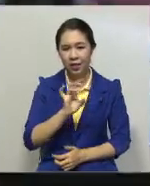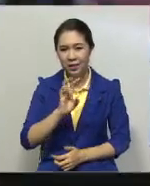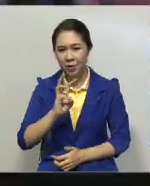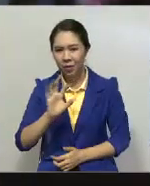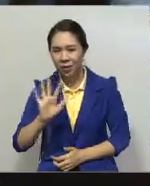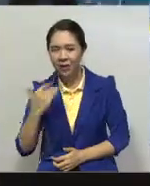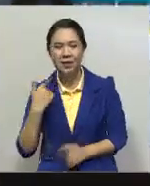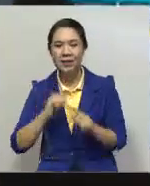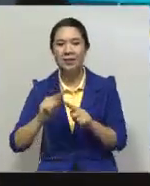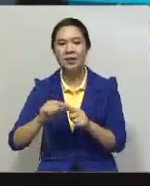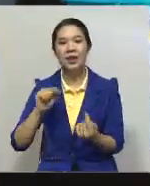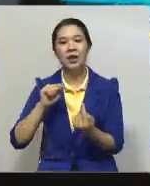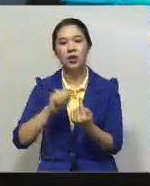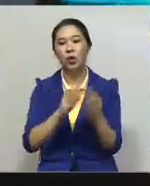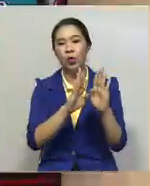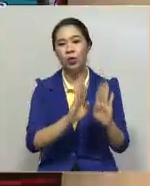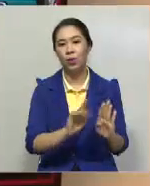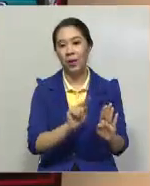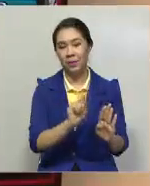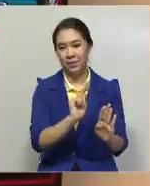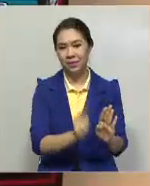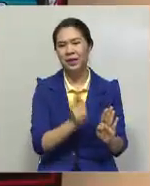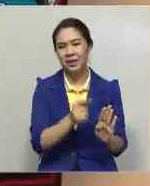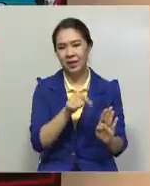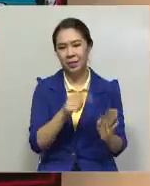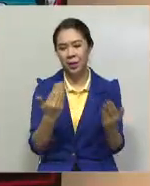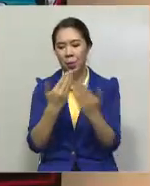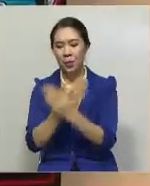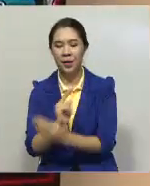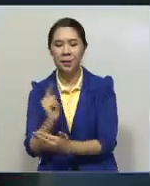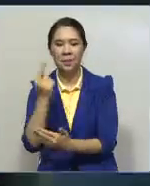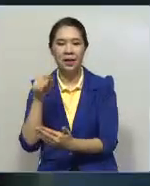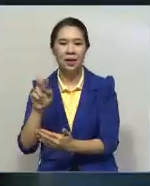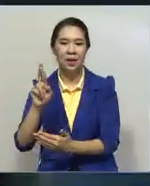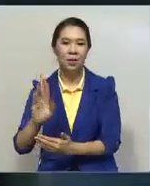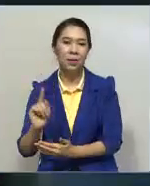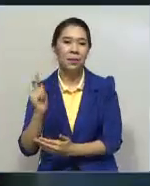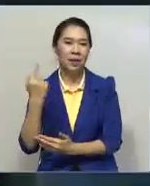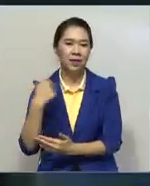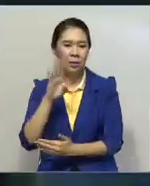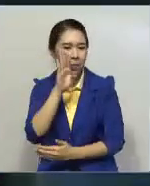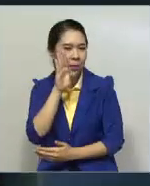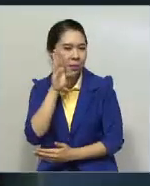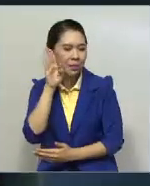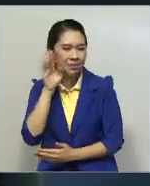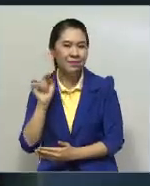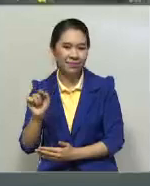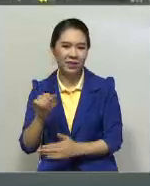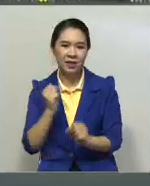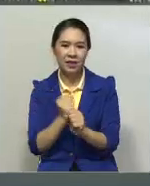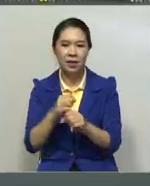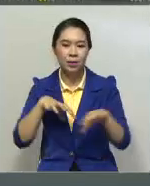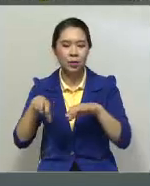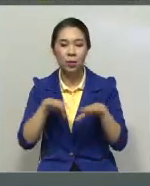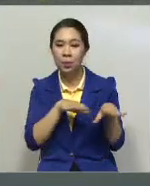าศโทรทัศน์ภาคพื้นดินในระบบอนาล็อกเพื่อเปลี่ยนผ่านสู่ระบบดิจิทัลที่มีภาพคมชัดสูงก็ดำเนินการนะครับไปพ